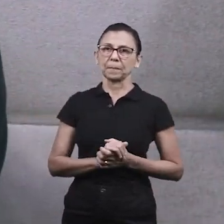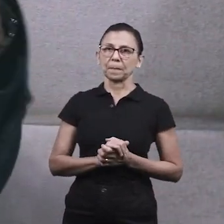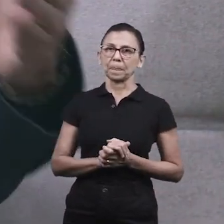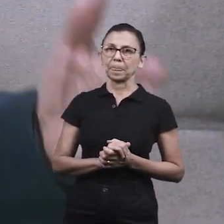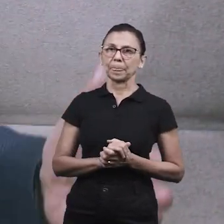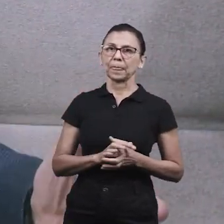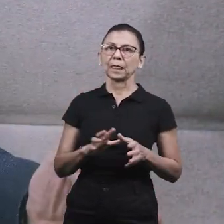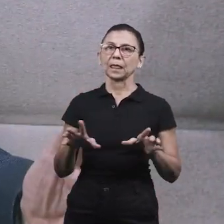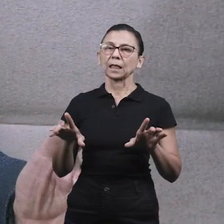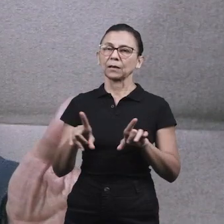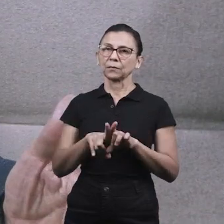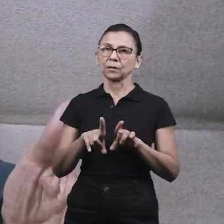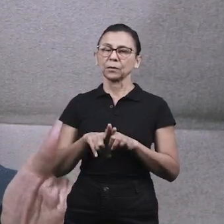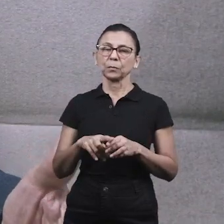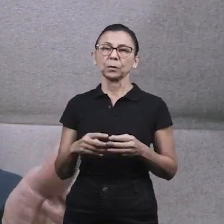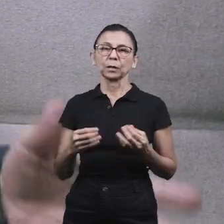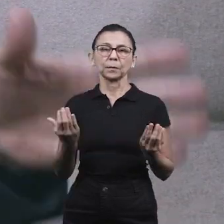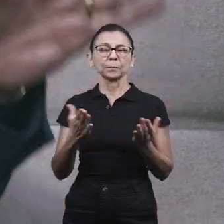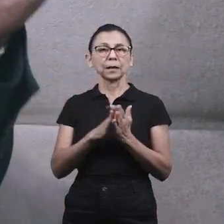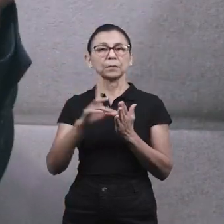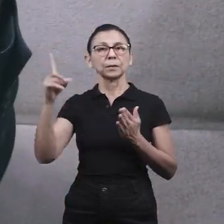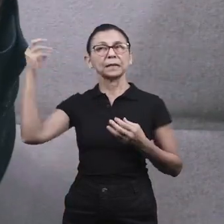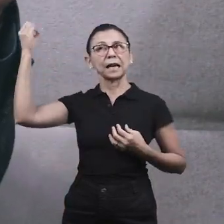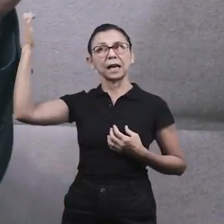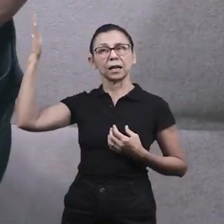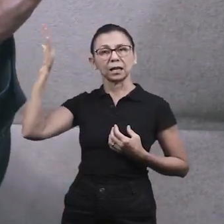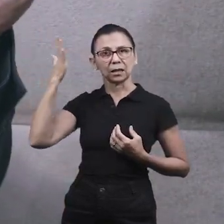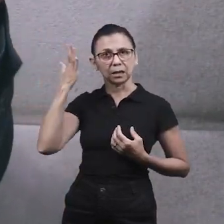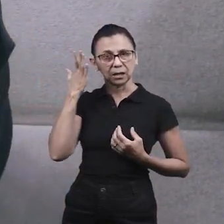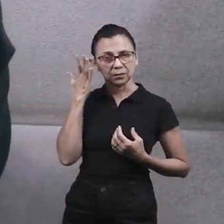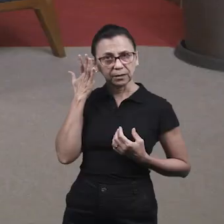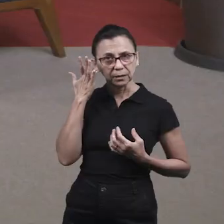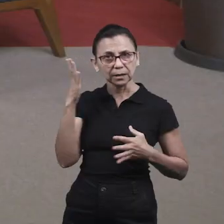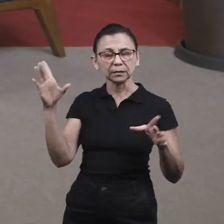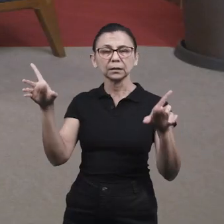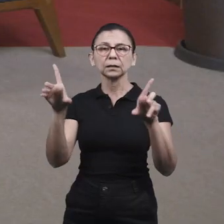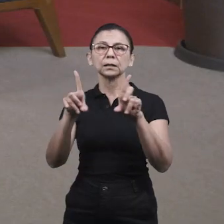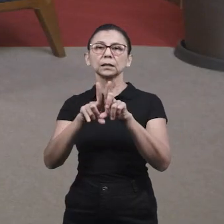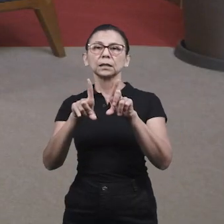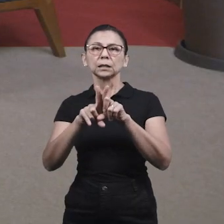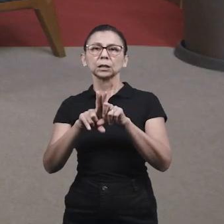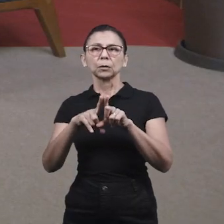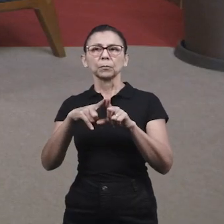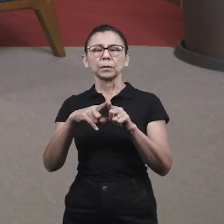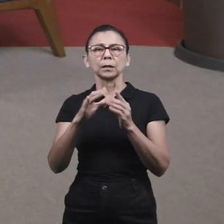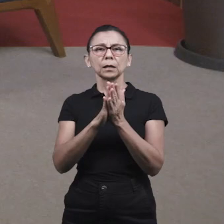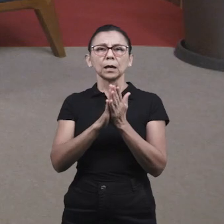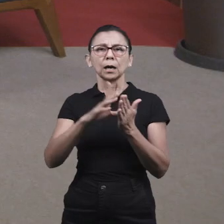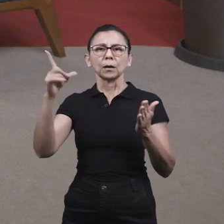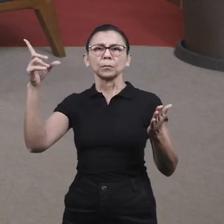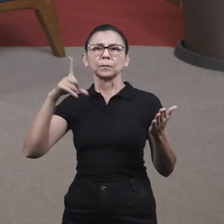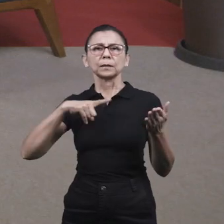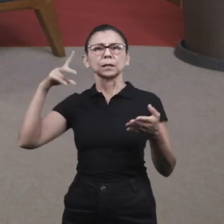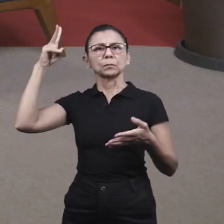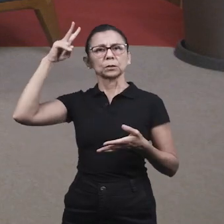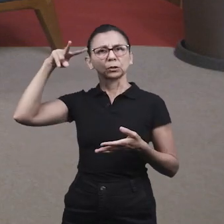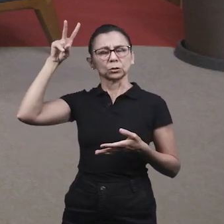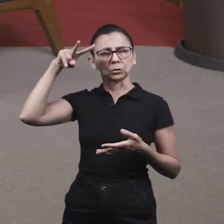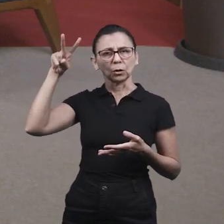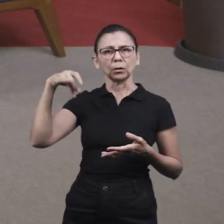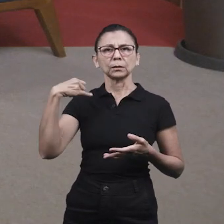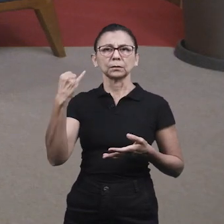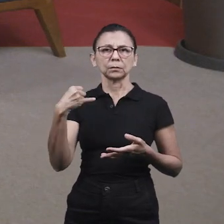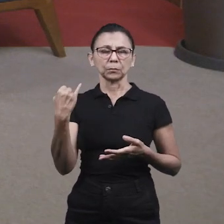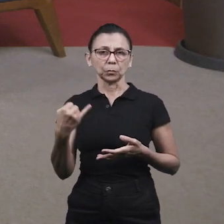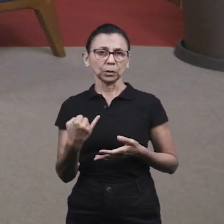qu'elle donne la vie. Donc elle a la parole vivante et parole de la vie. N'est-ce pas? Le